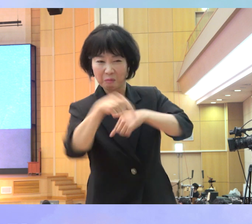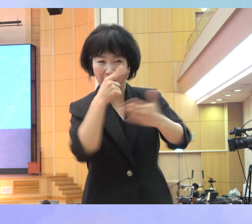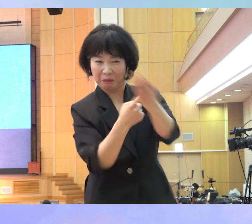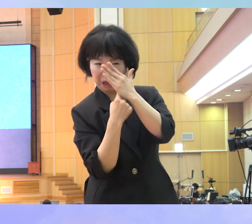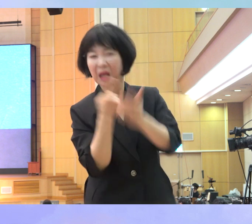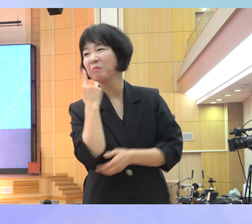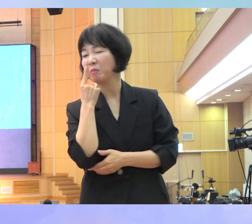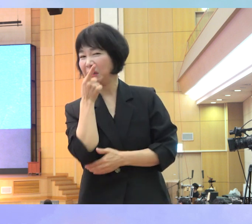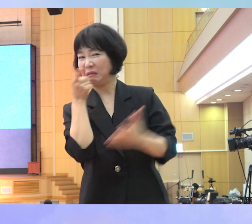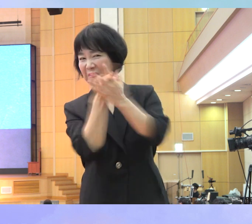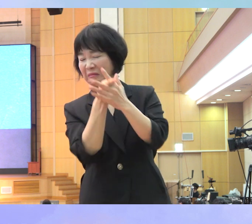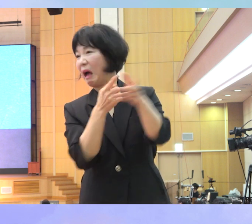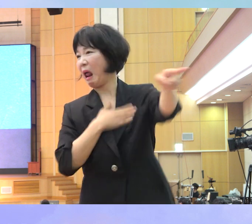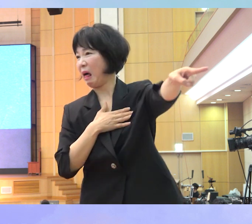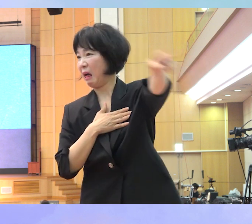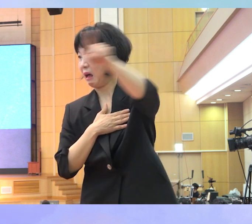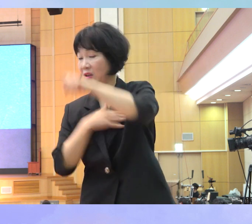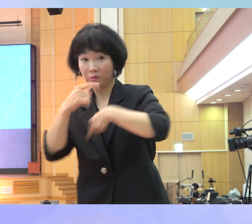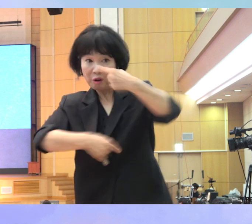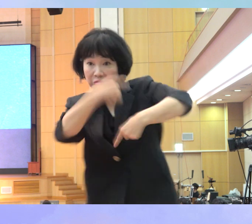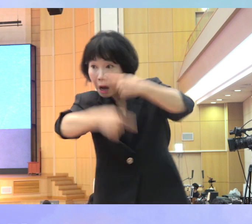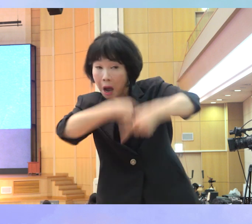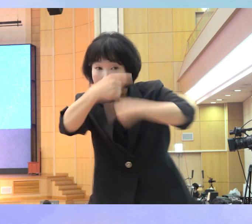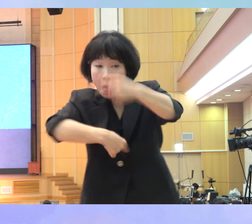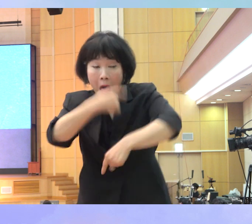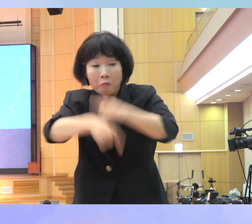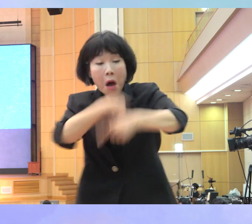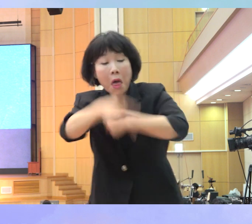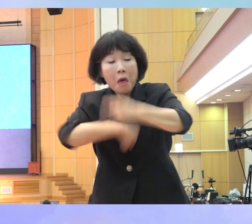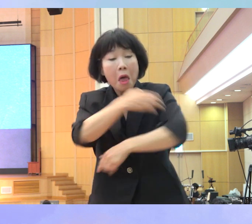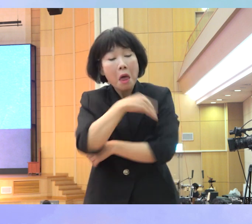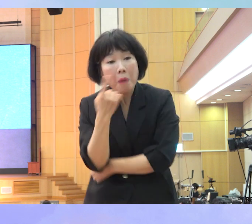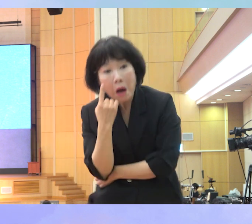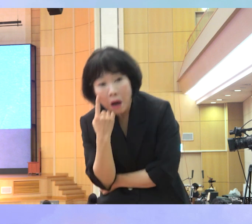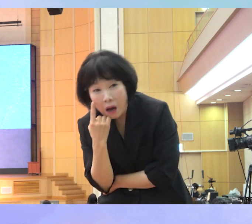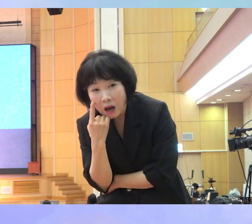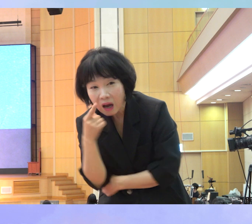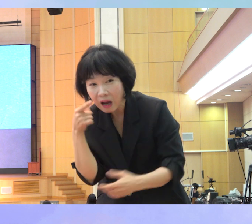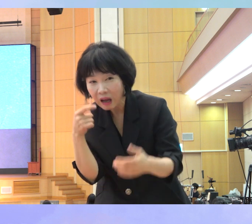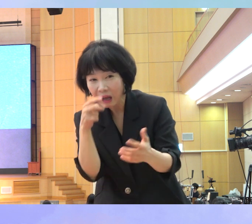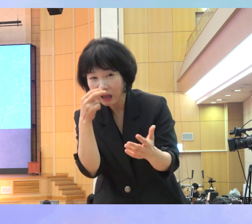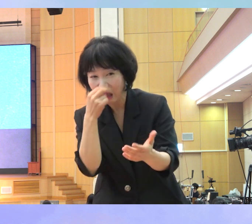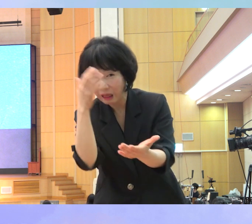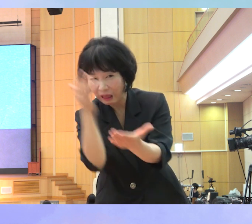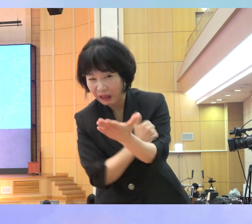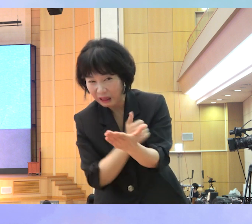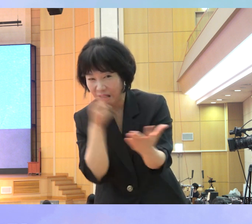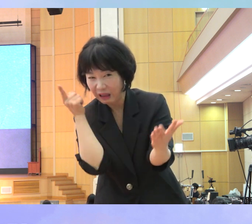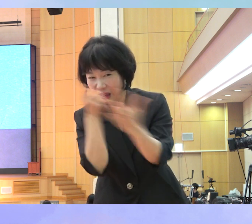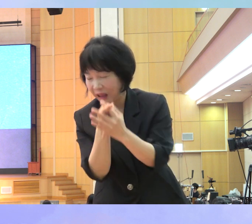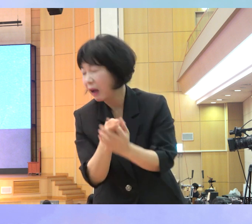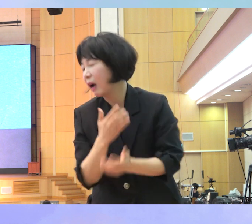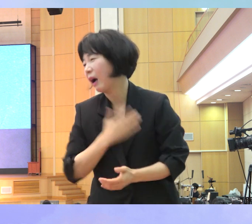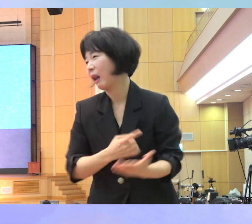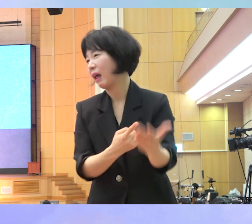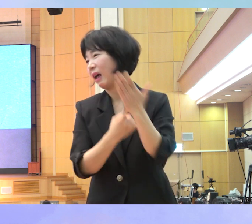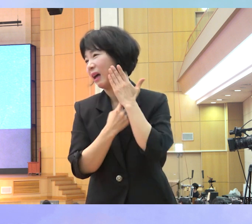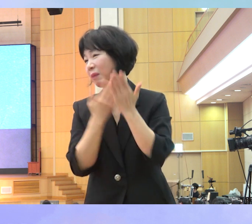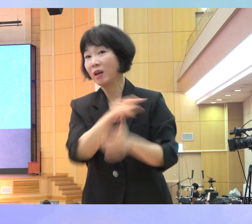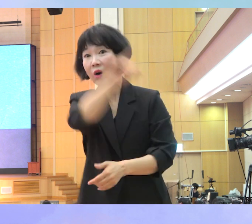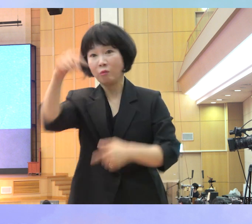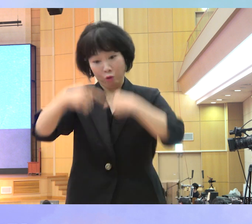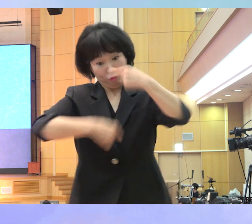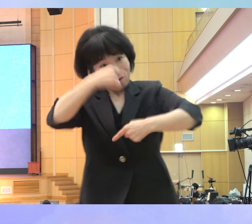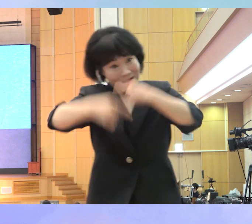말은요, 여러분이 어떻게 마음을 가지냐에 따라서 달라진다라는 거예요. 그래서 말이라는 건요, 내 마음의